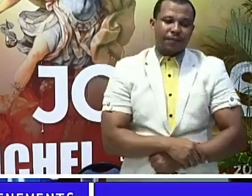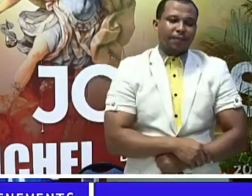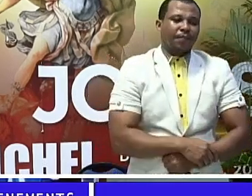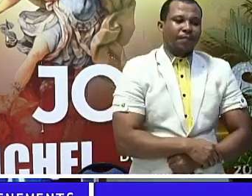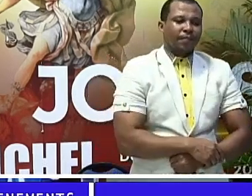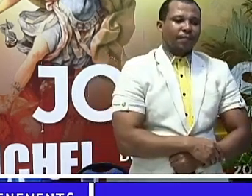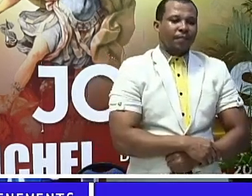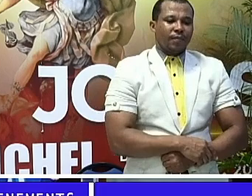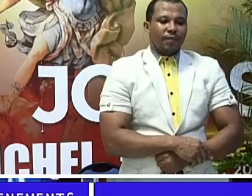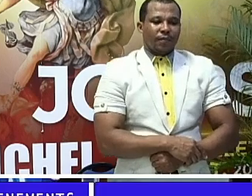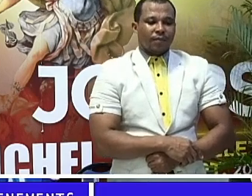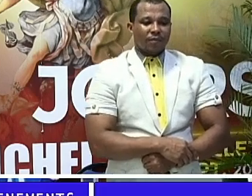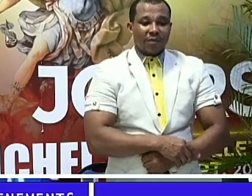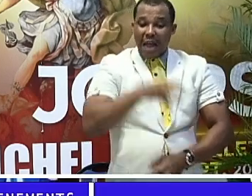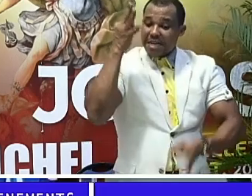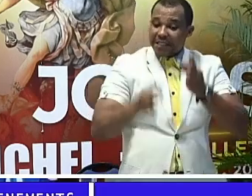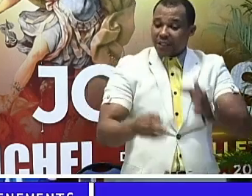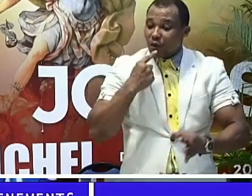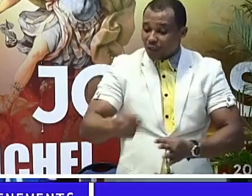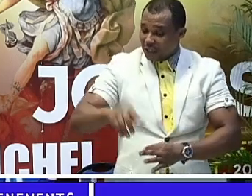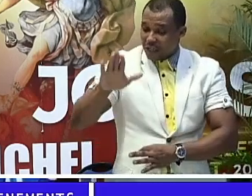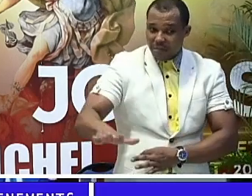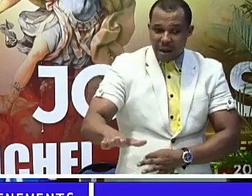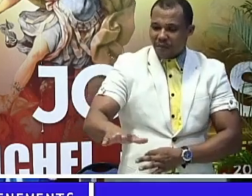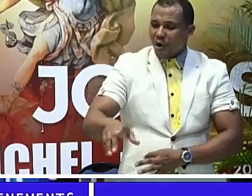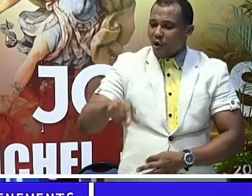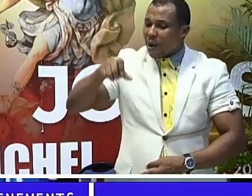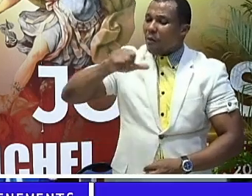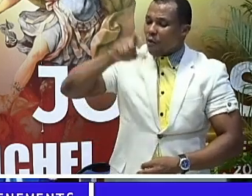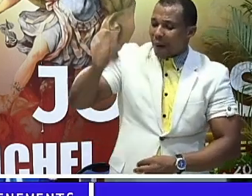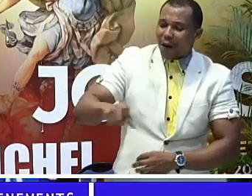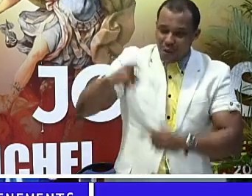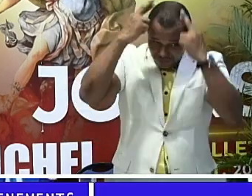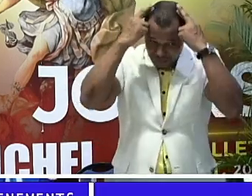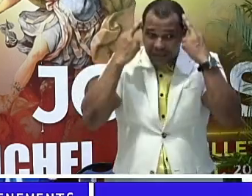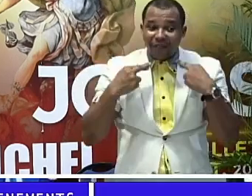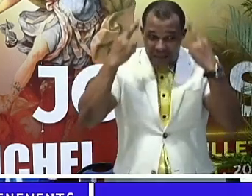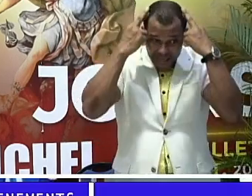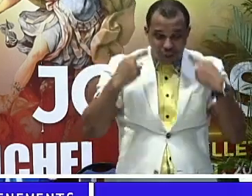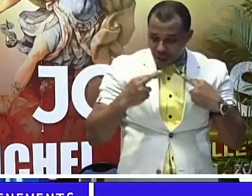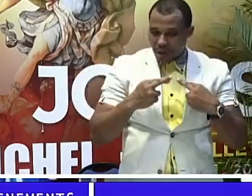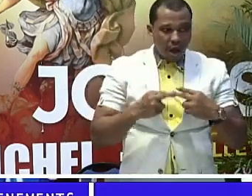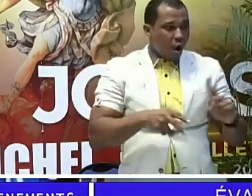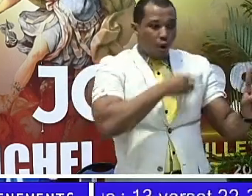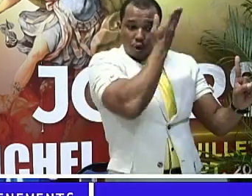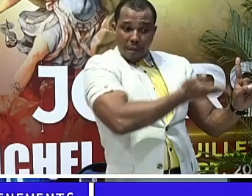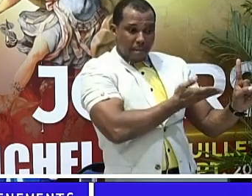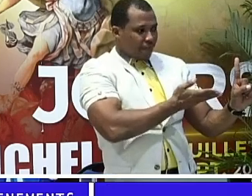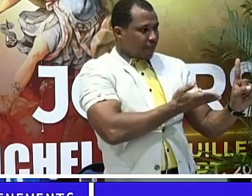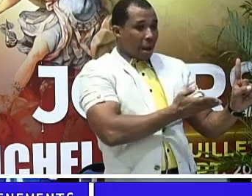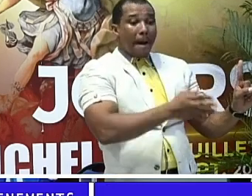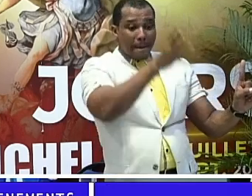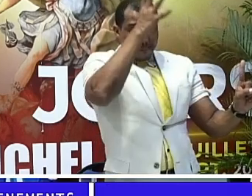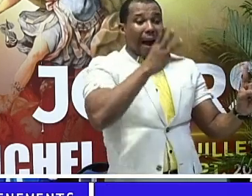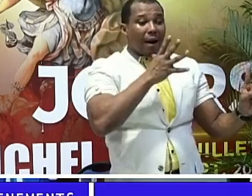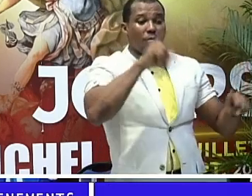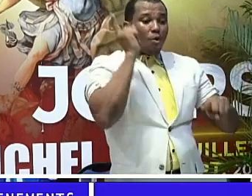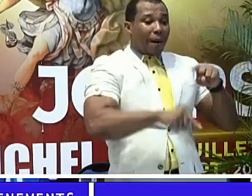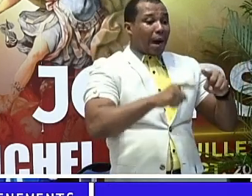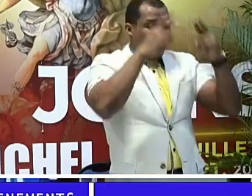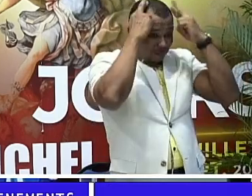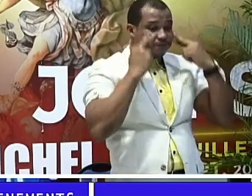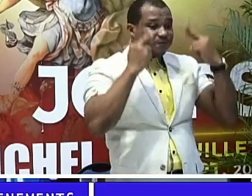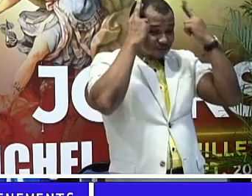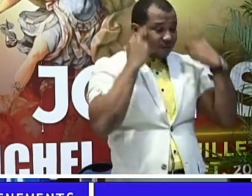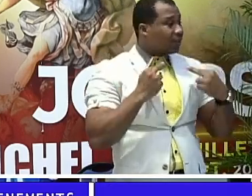le. Sou di ti moun nan pa rien droit faire jet nan tête li ou pa ka fèl. Sou di la biye mes ceinturon nan rien ou pa ka marcher